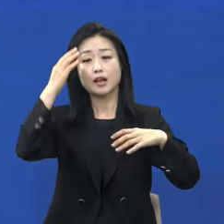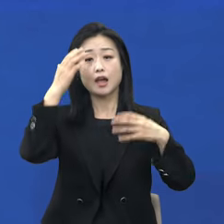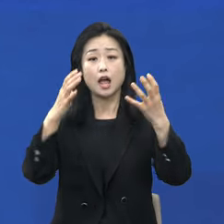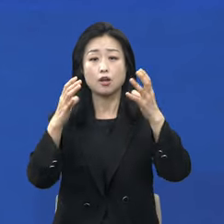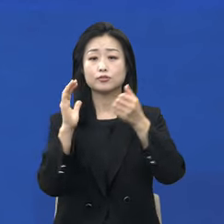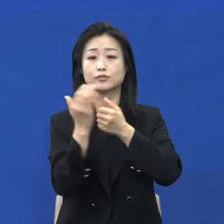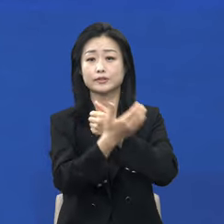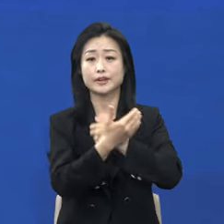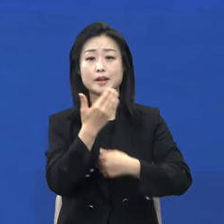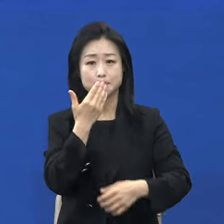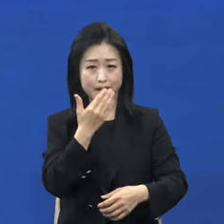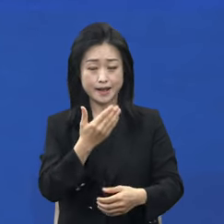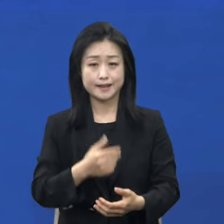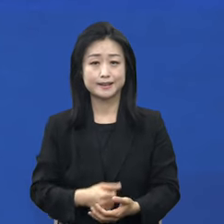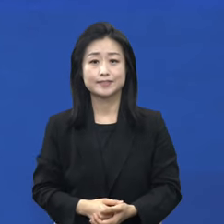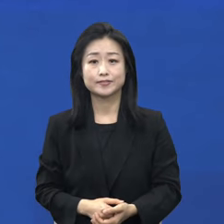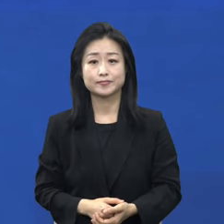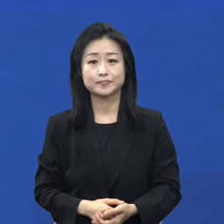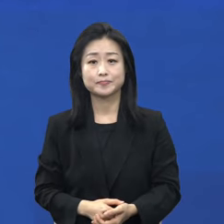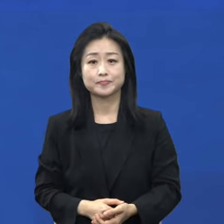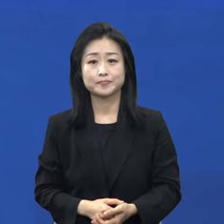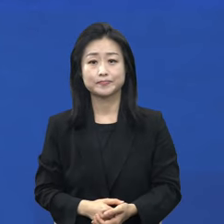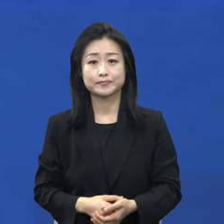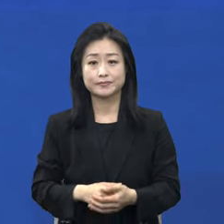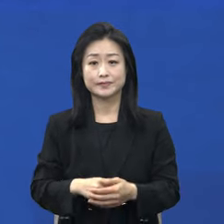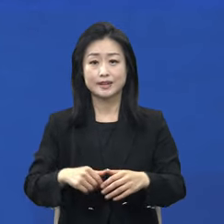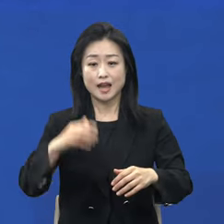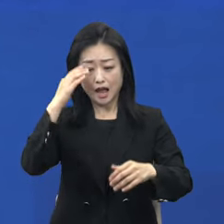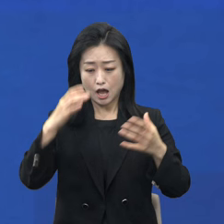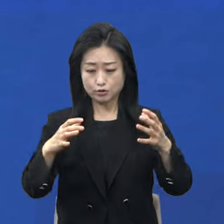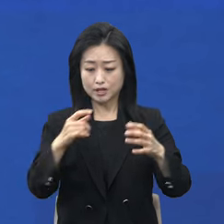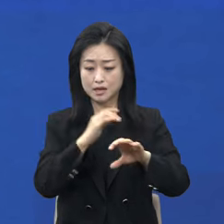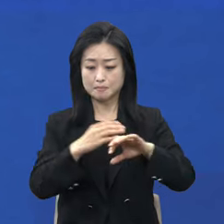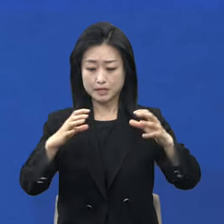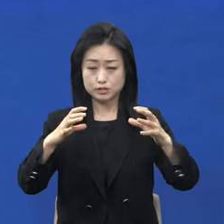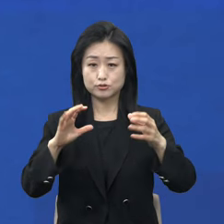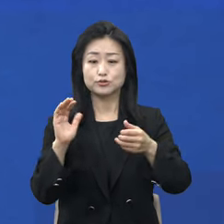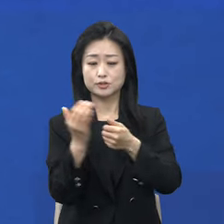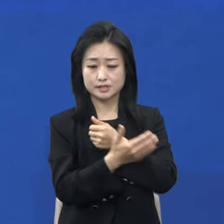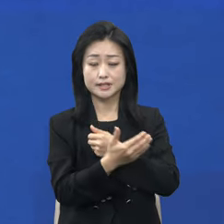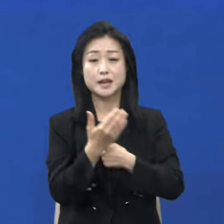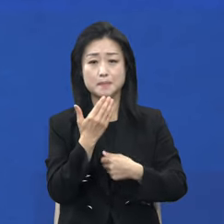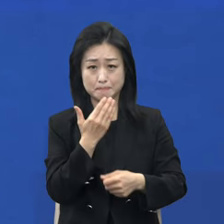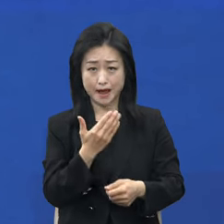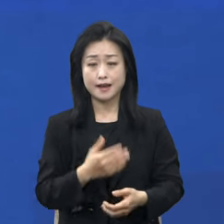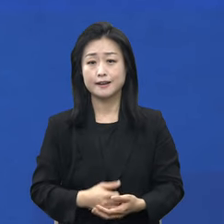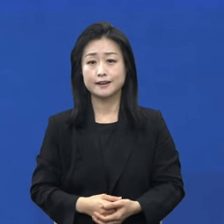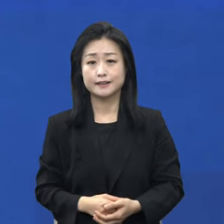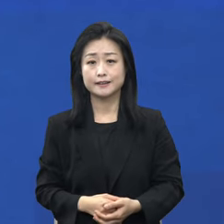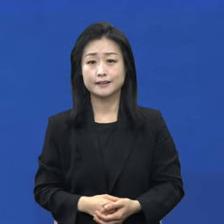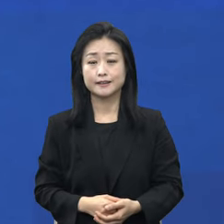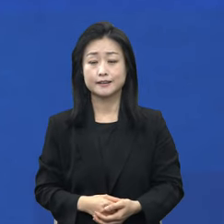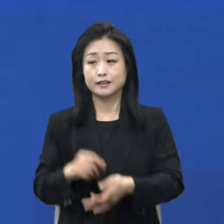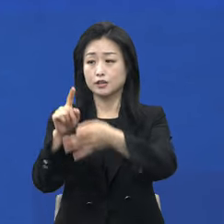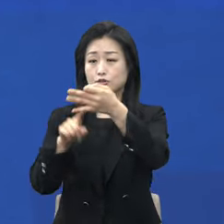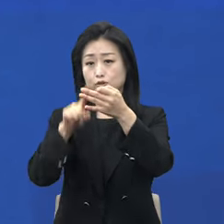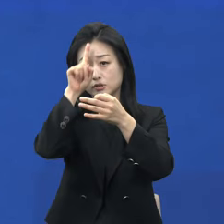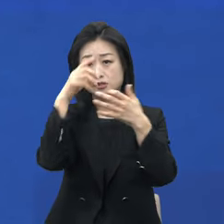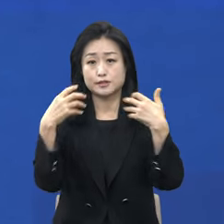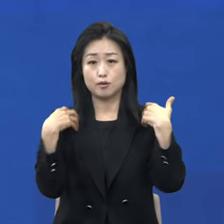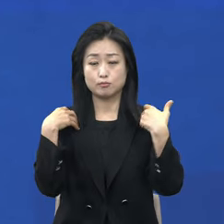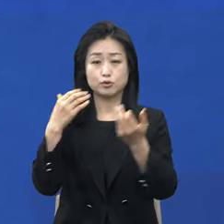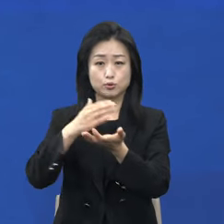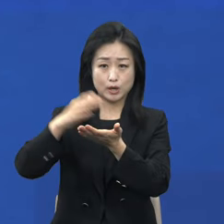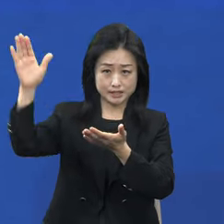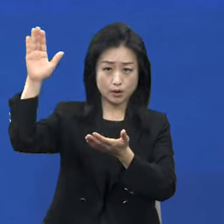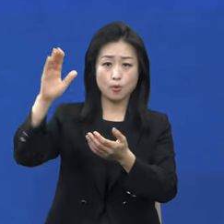대한민국을 지켜낼 수 있습니다. 이 땅의 민주주의를 지켜낼 수 있습니다. 윤석열 정권을